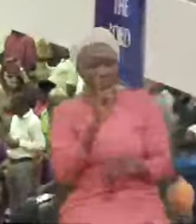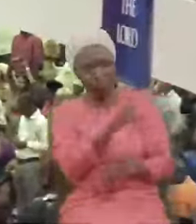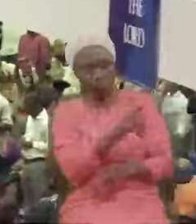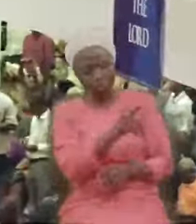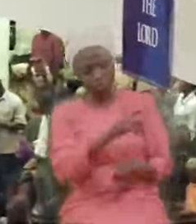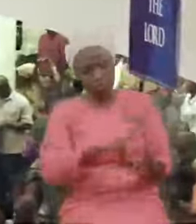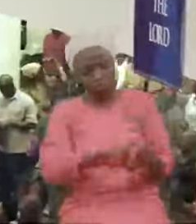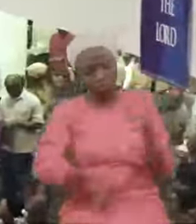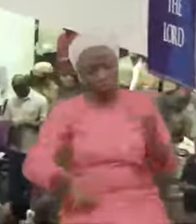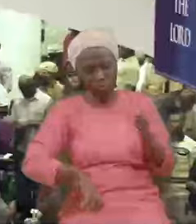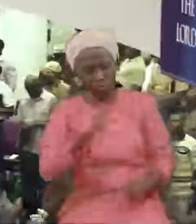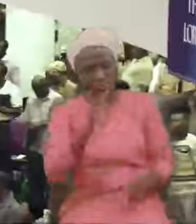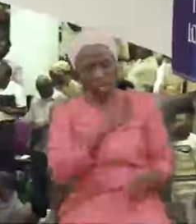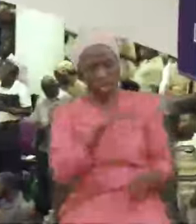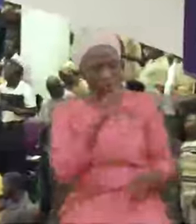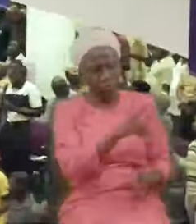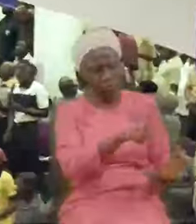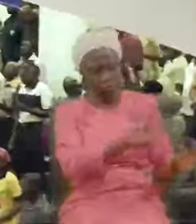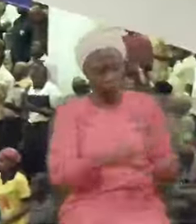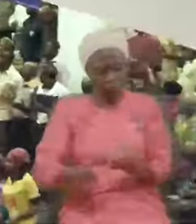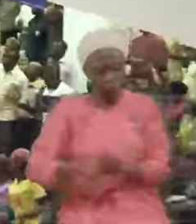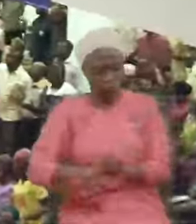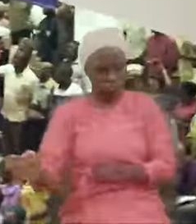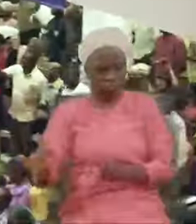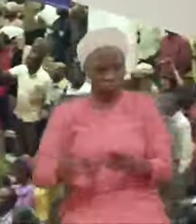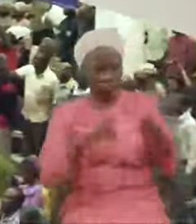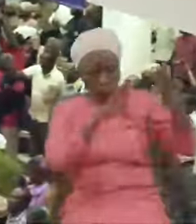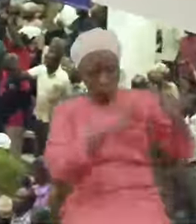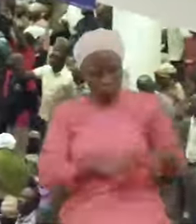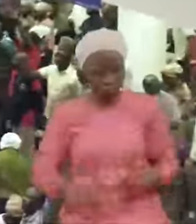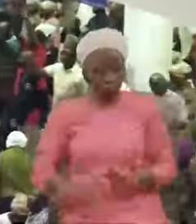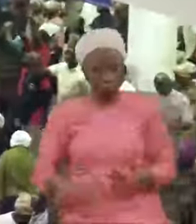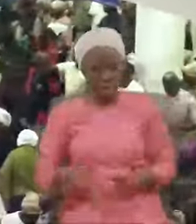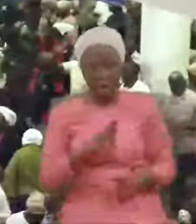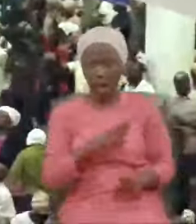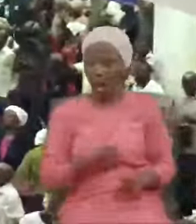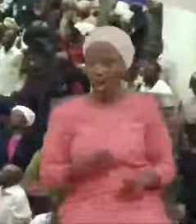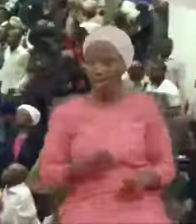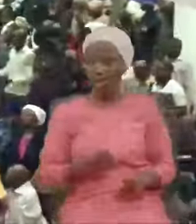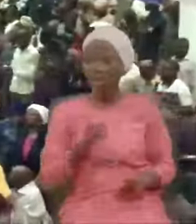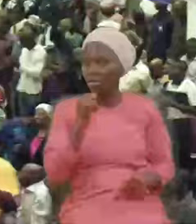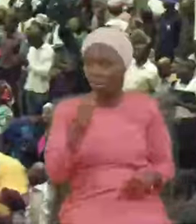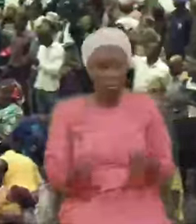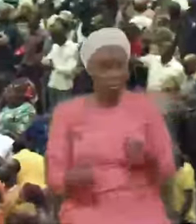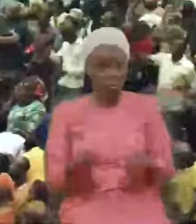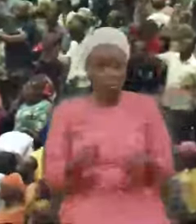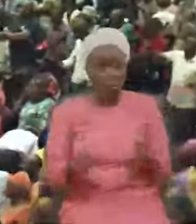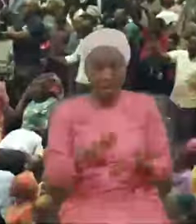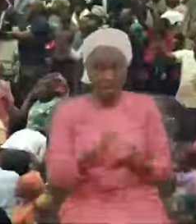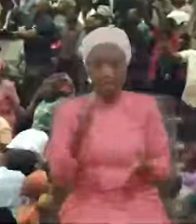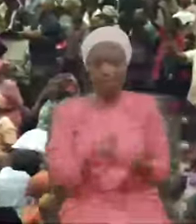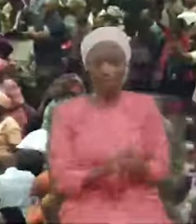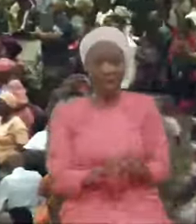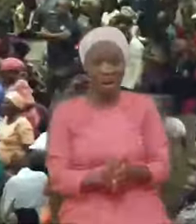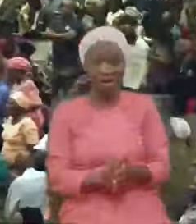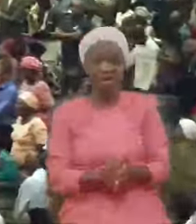ôte-toi de là, et jette-toi dans la mer. Et s'il ne doute point en son cœur, mais croit que ce qu'il